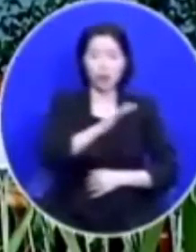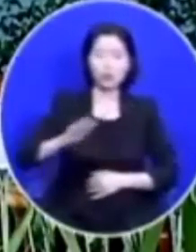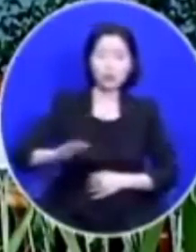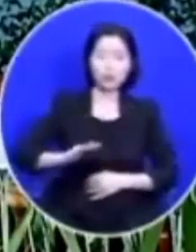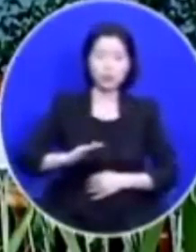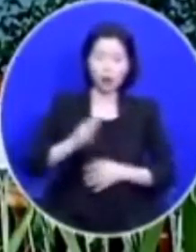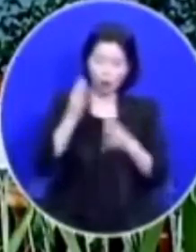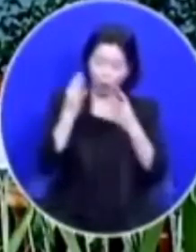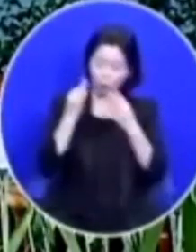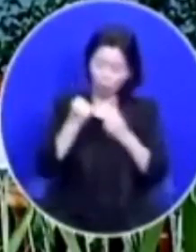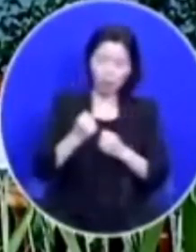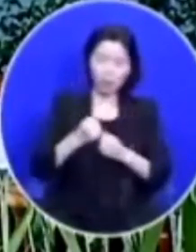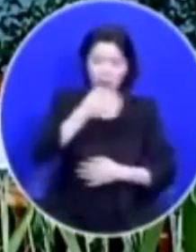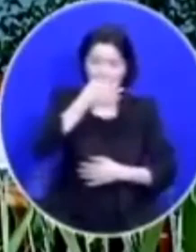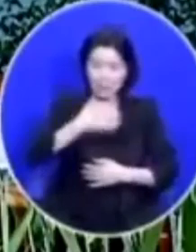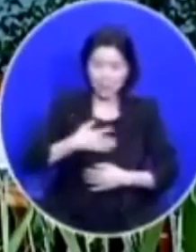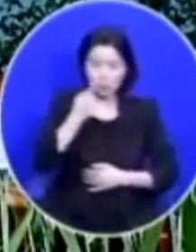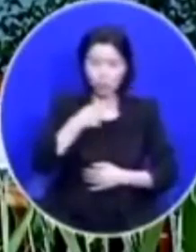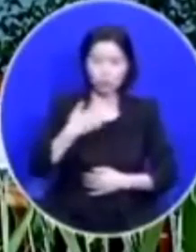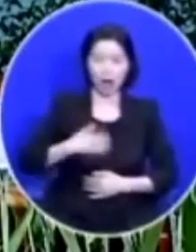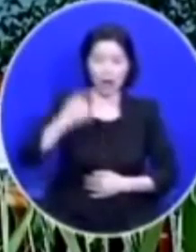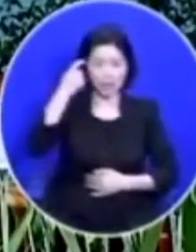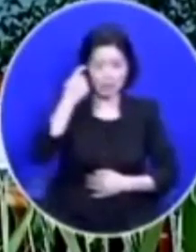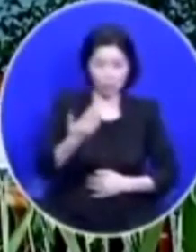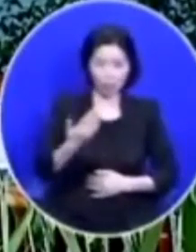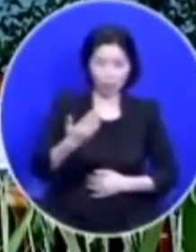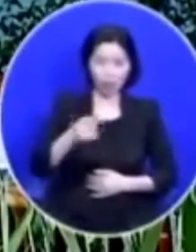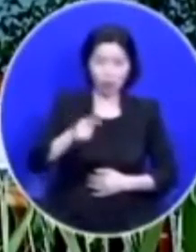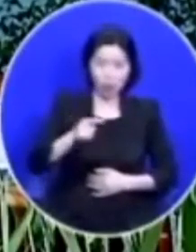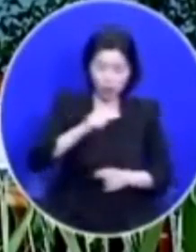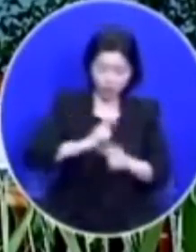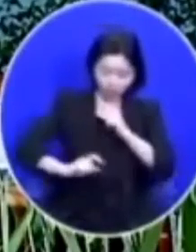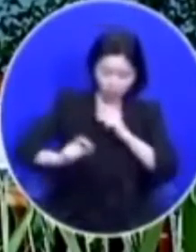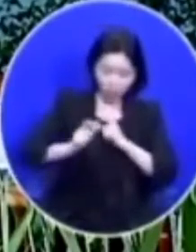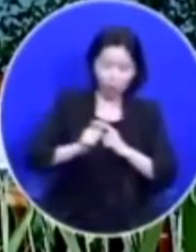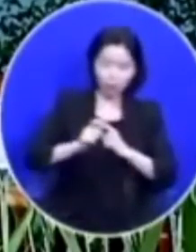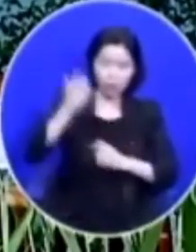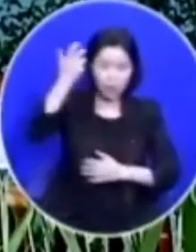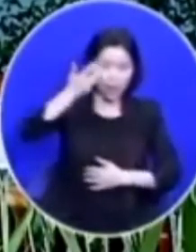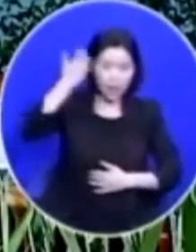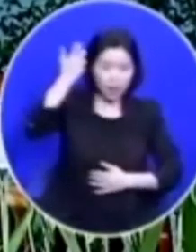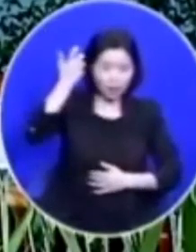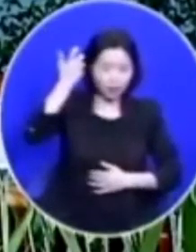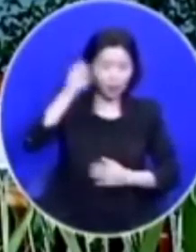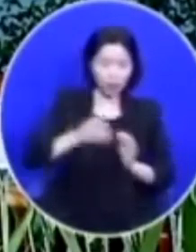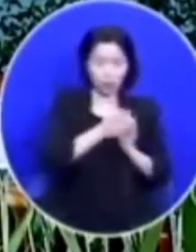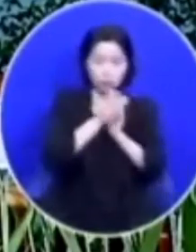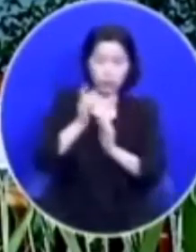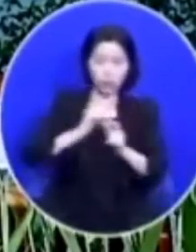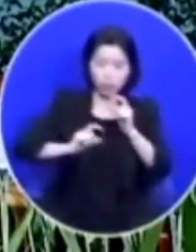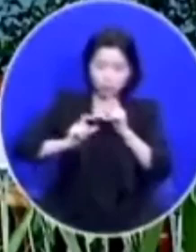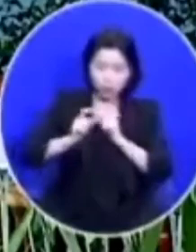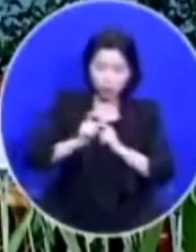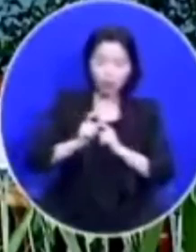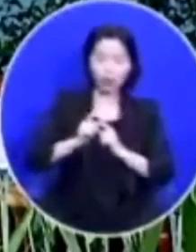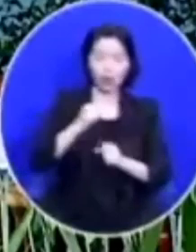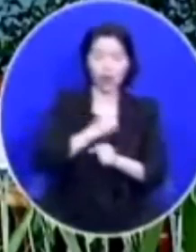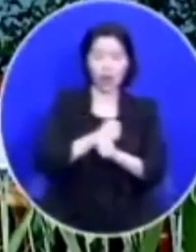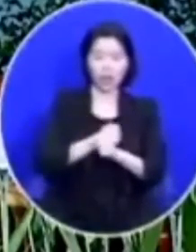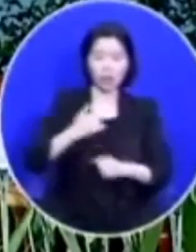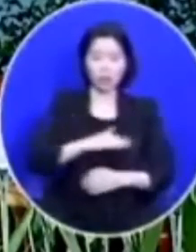힘든 줄 아세요 여기에 영적인 우정을 더 갓 추다니 우리보고 죽으라는